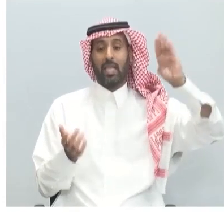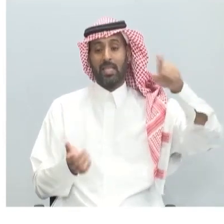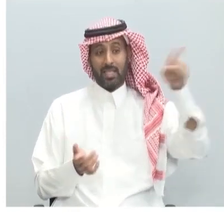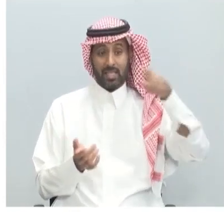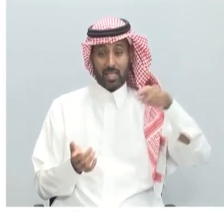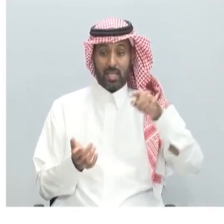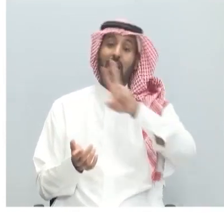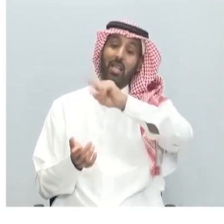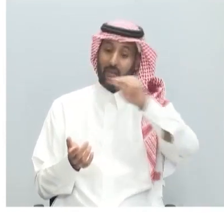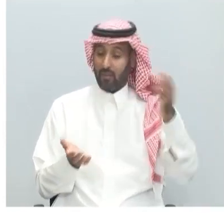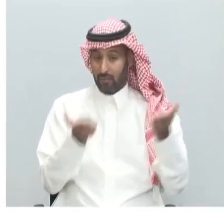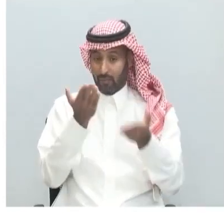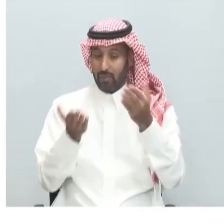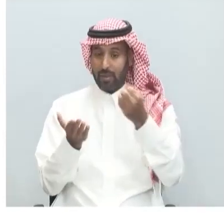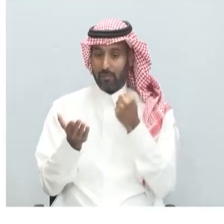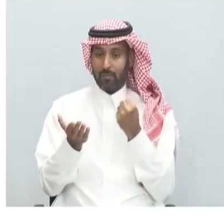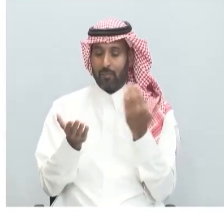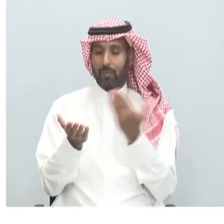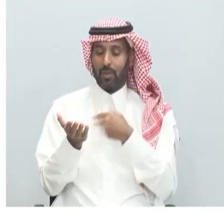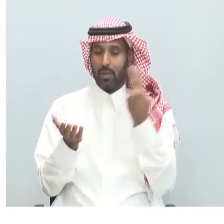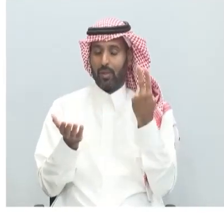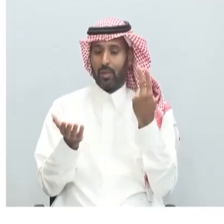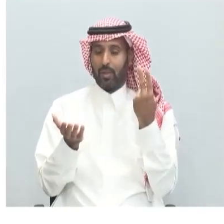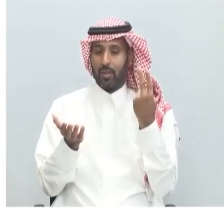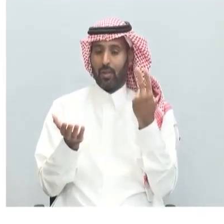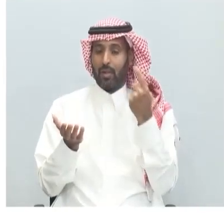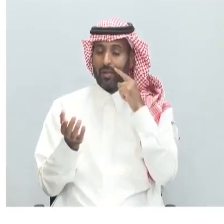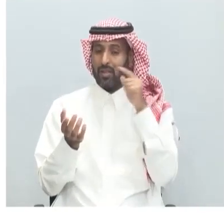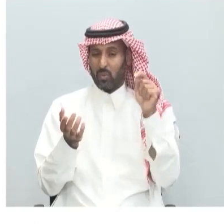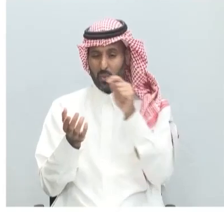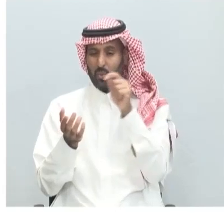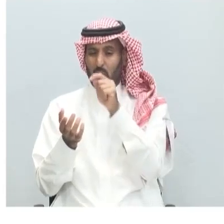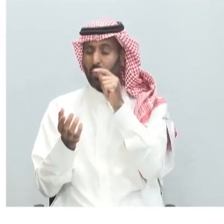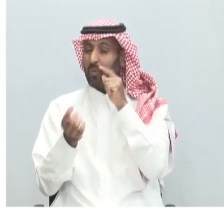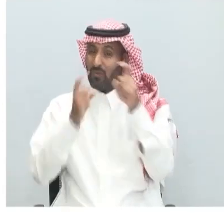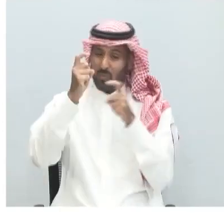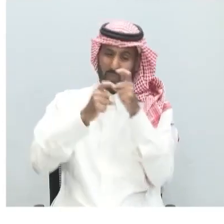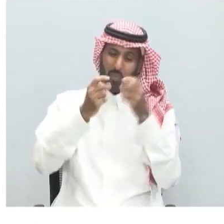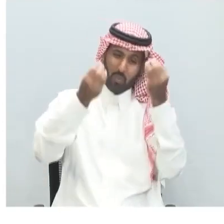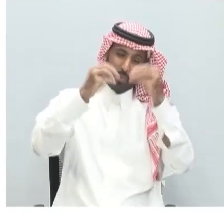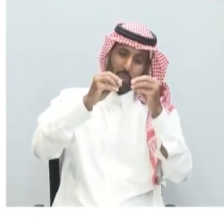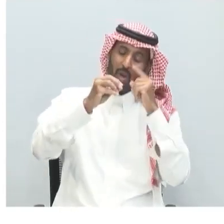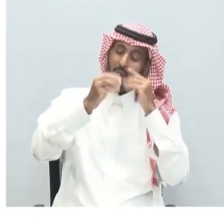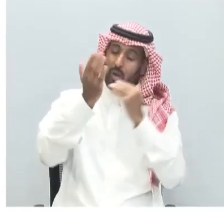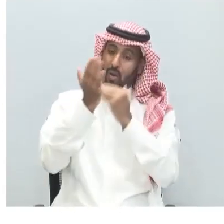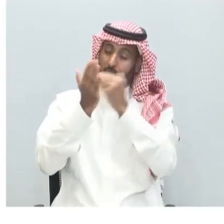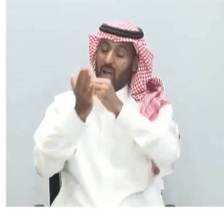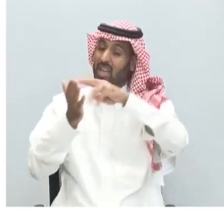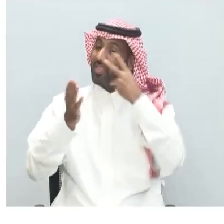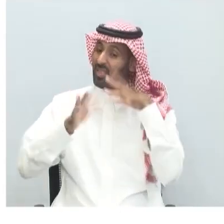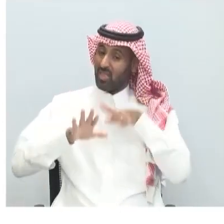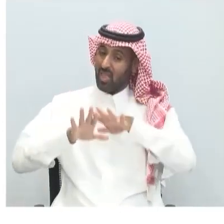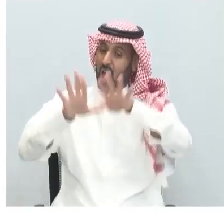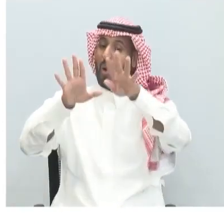الثلاثه متساويه في الطاقه الثاني في الذره المتعدده الالكترونات تكون طاقه المستويات الثانويه